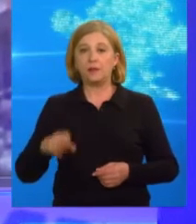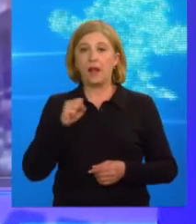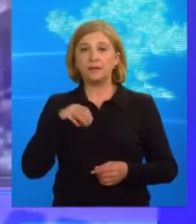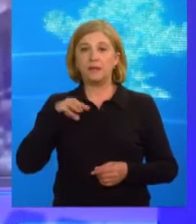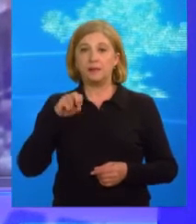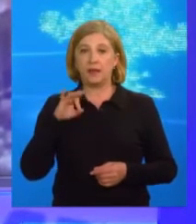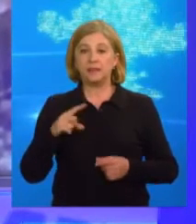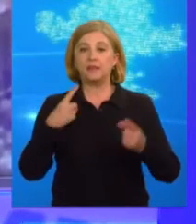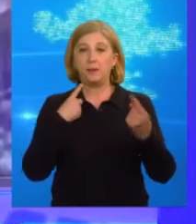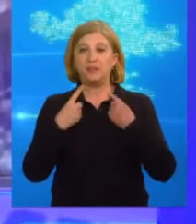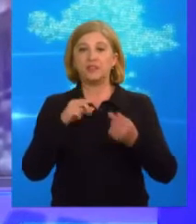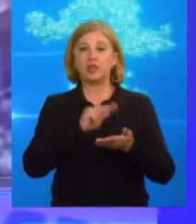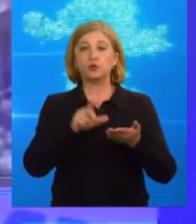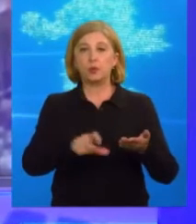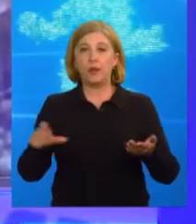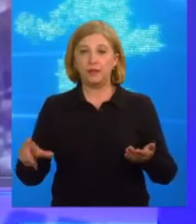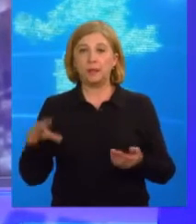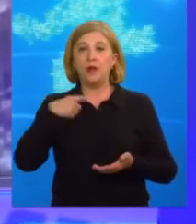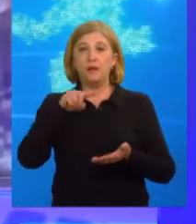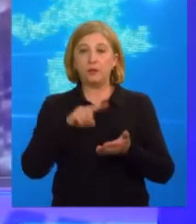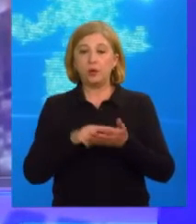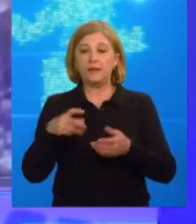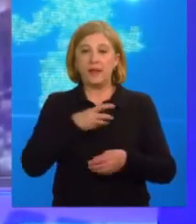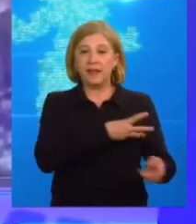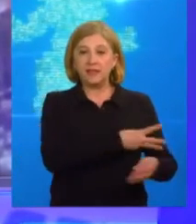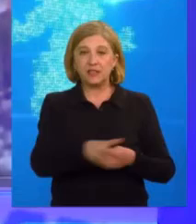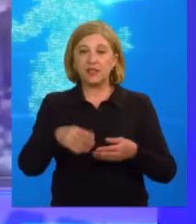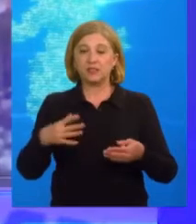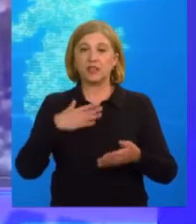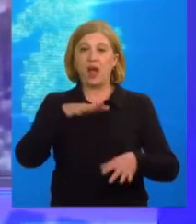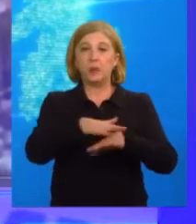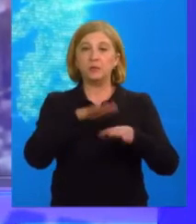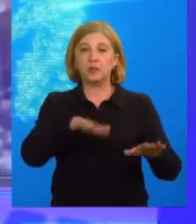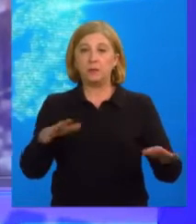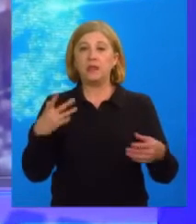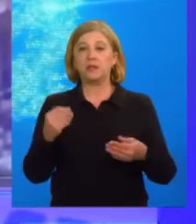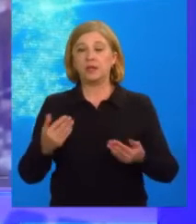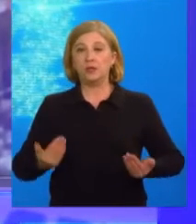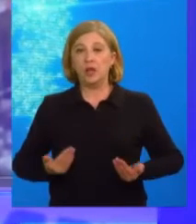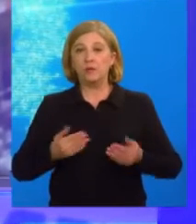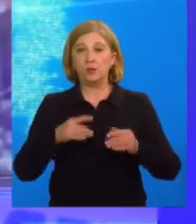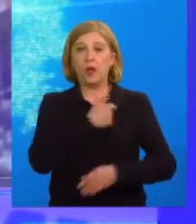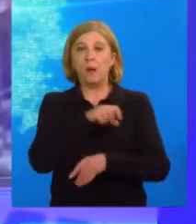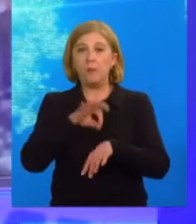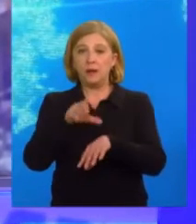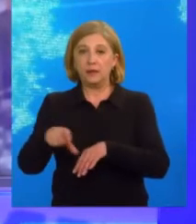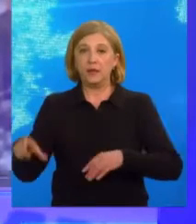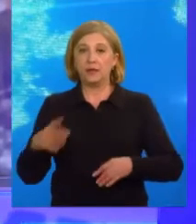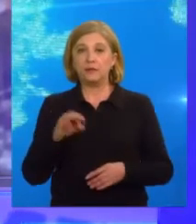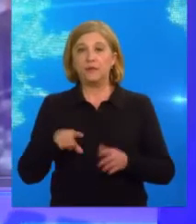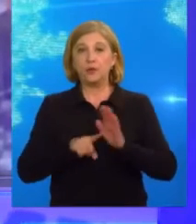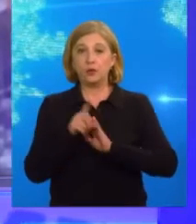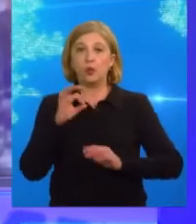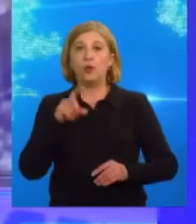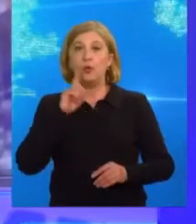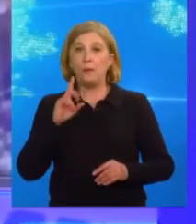на брифинге с журналистами. В городе идет дезинфекция общественных мест, а также мест жительства больных. Масочный режим в Златоусте введен, но он